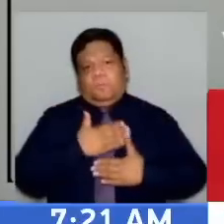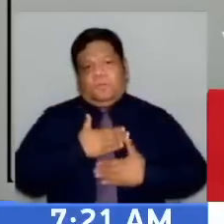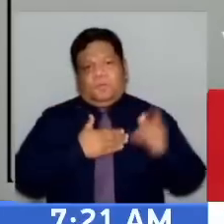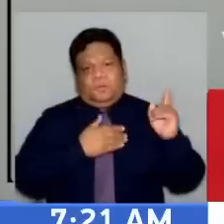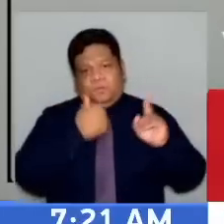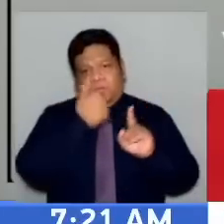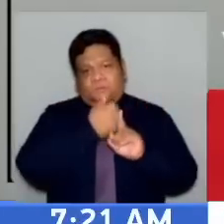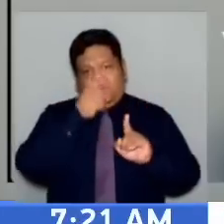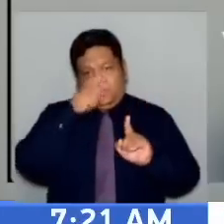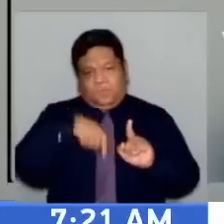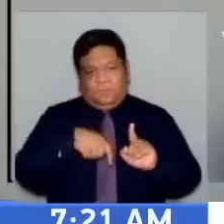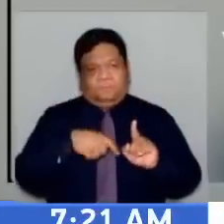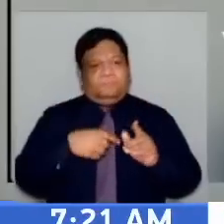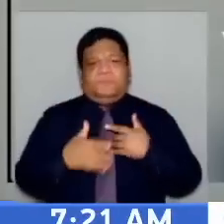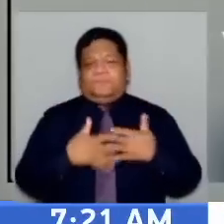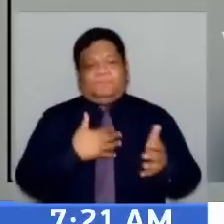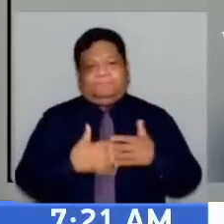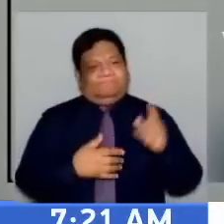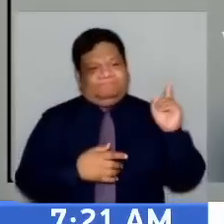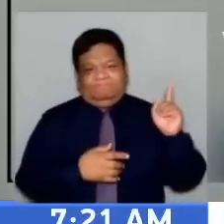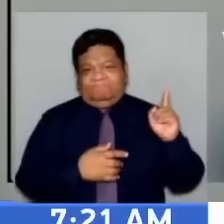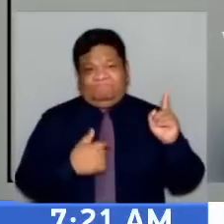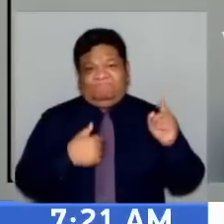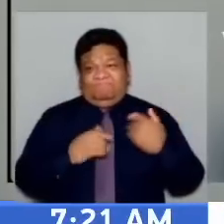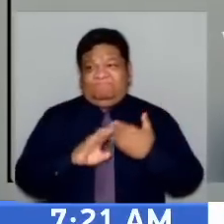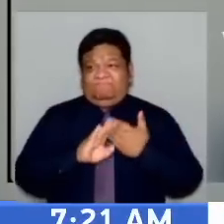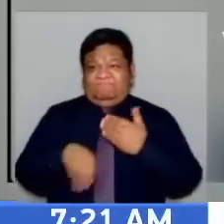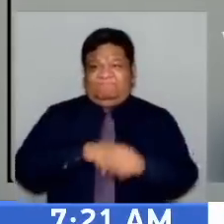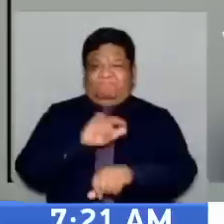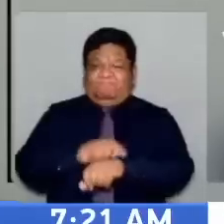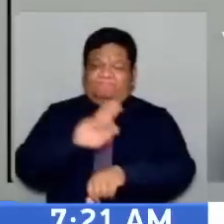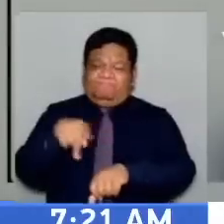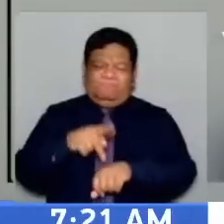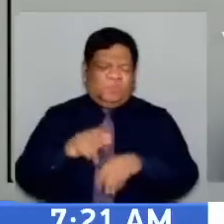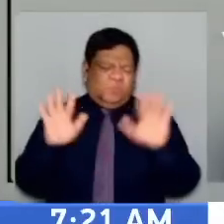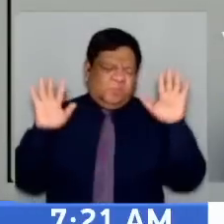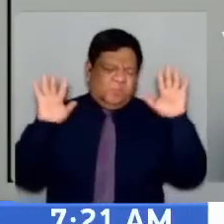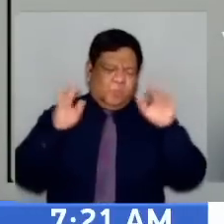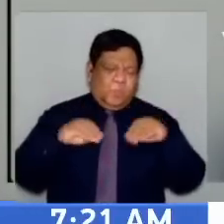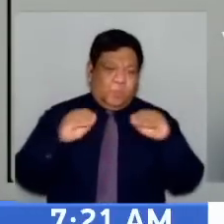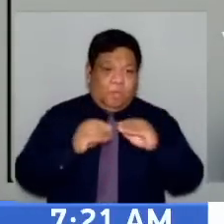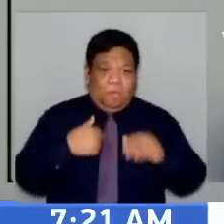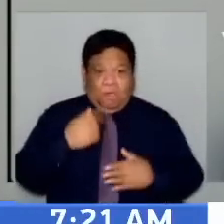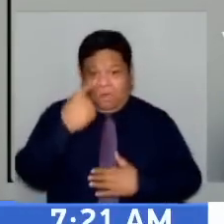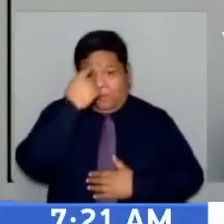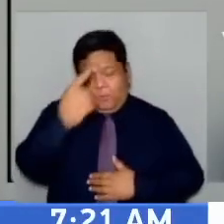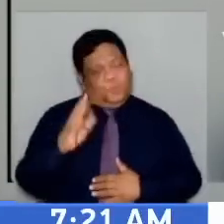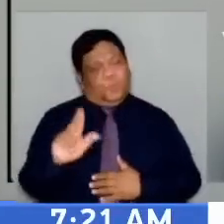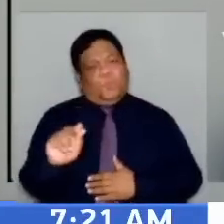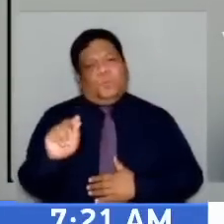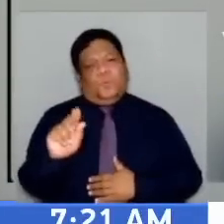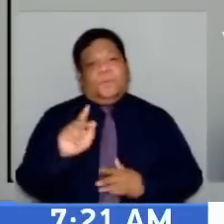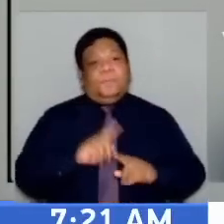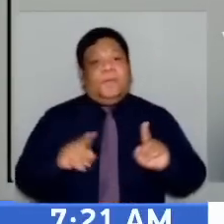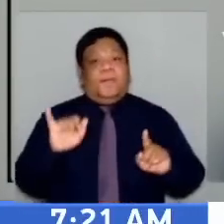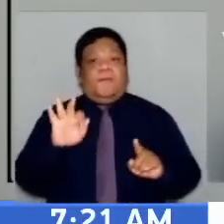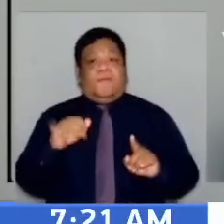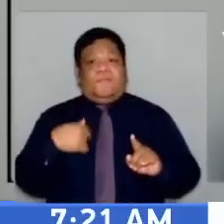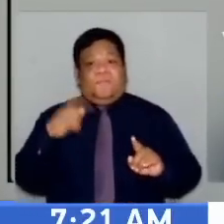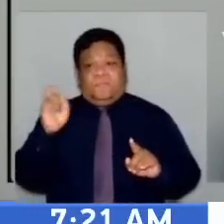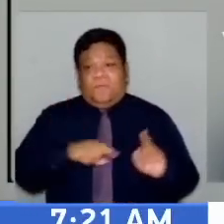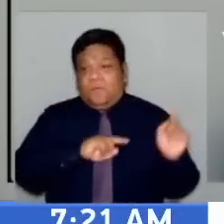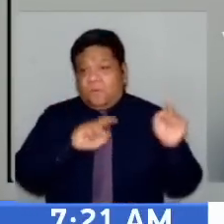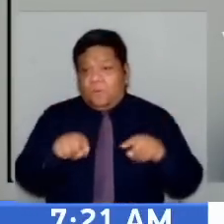will no longer in Philippines anymore. If I have to be there alone, no. But if I have to be there with my Filipino